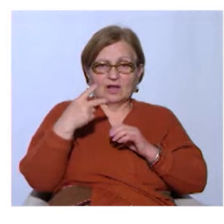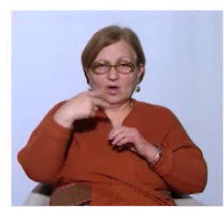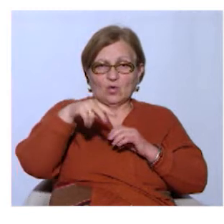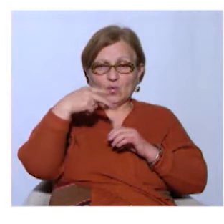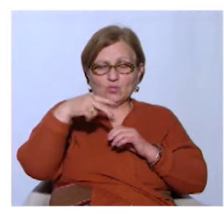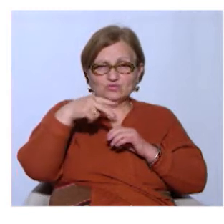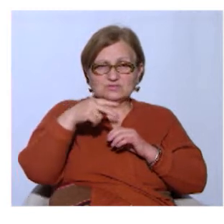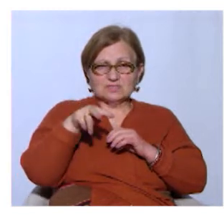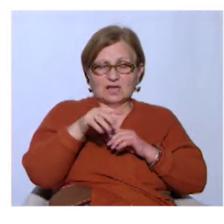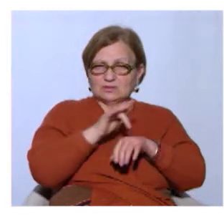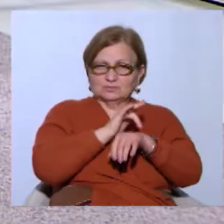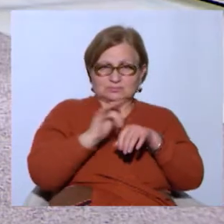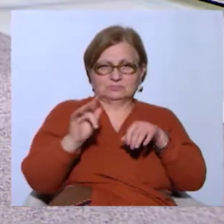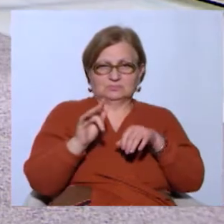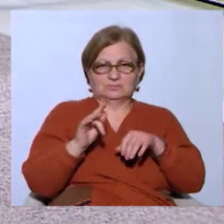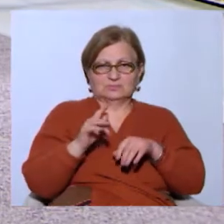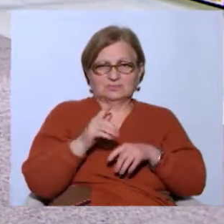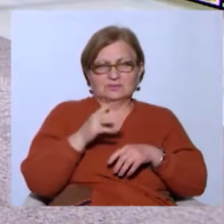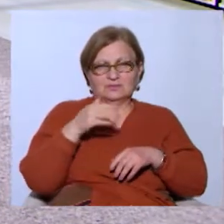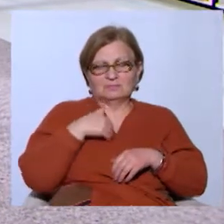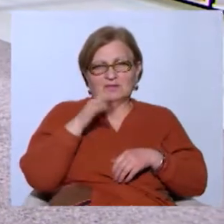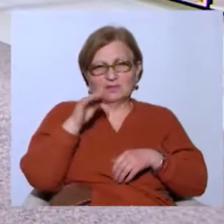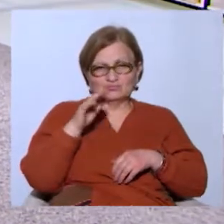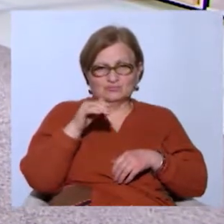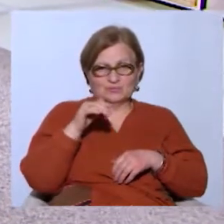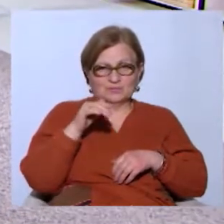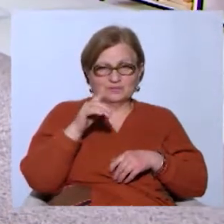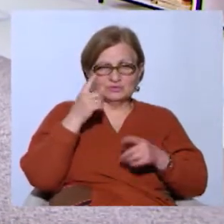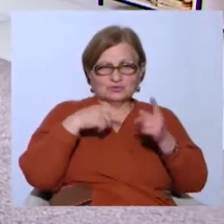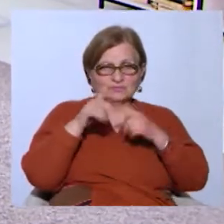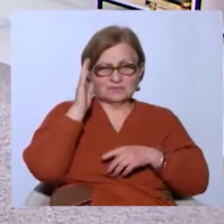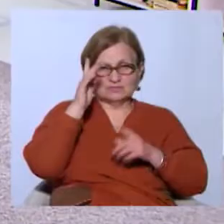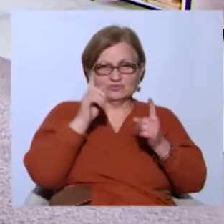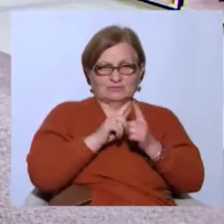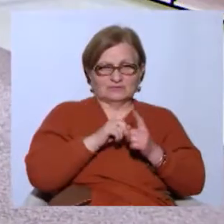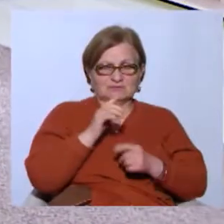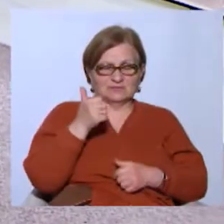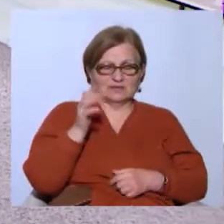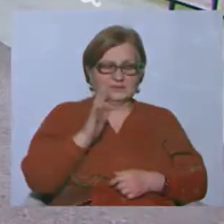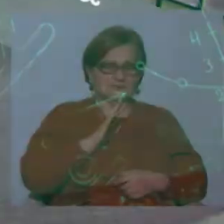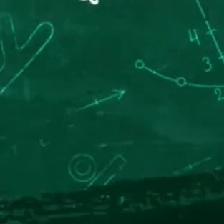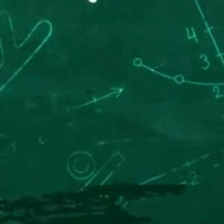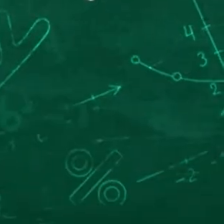ლარიდან ხურდა არ დახჭეთ. კარგი, აბა მე გემშვიდობებით. შემდეგ შეხვედრამდე. კარგად.